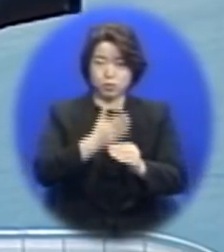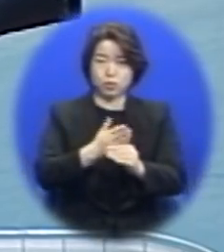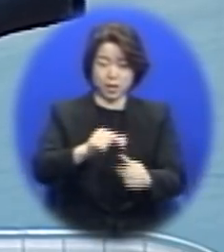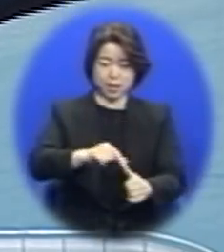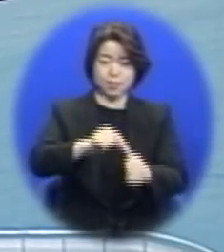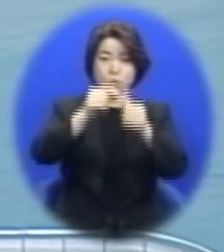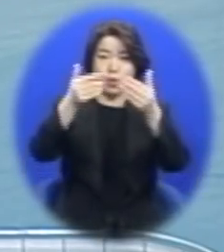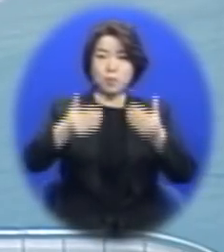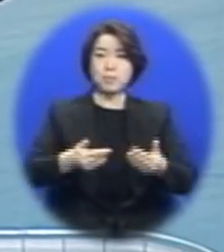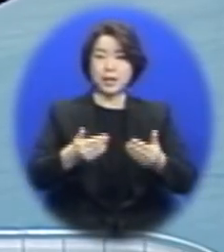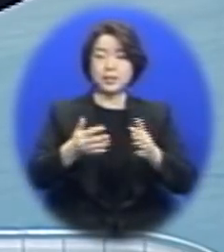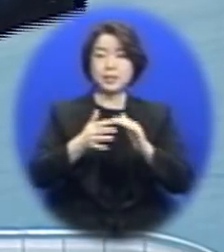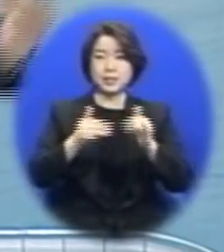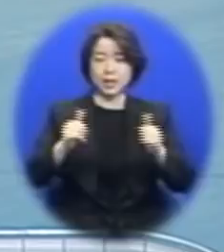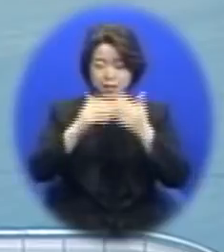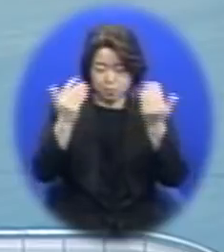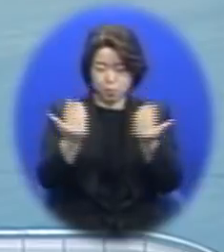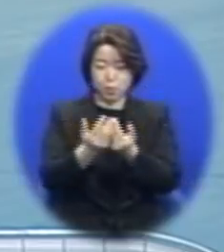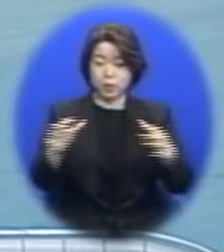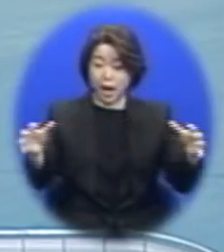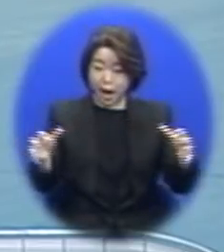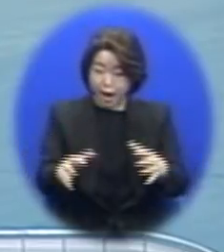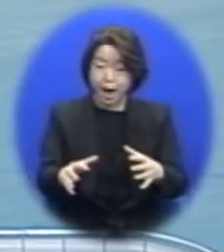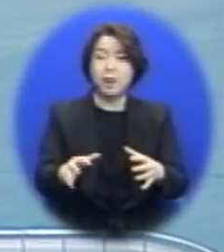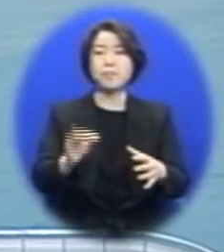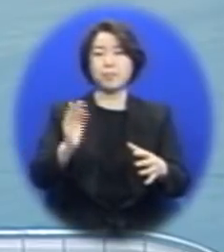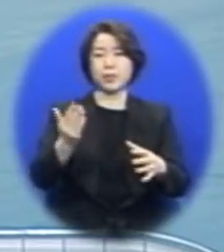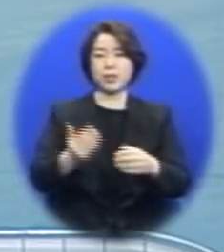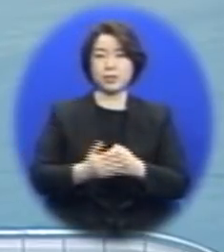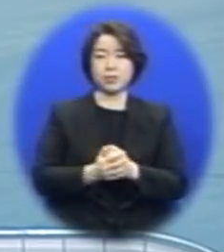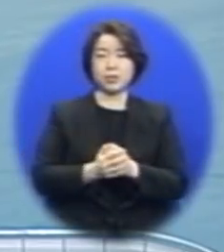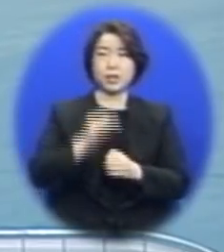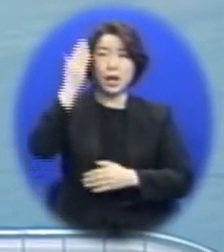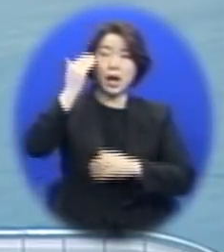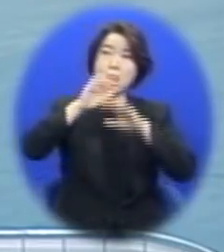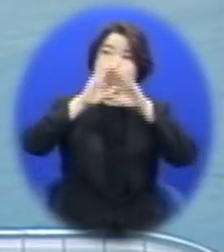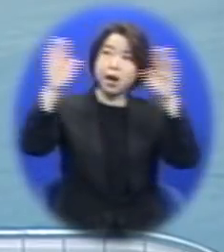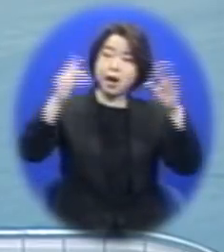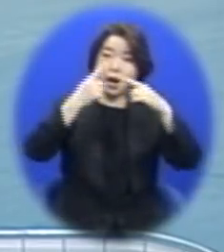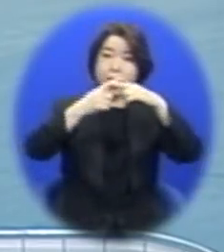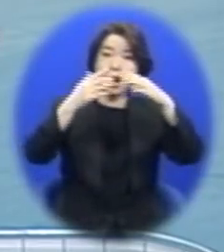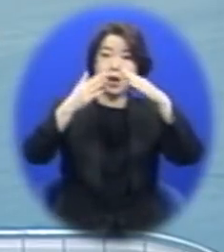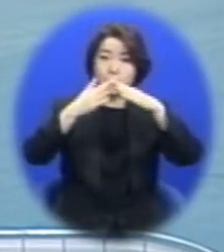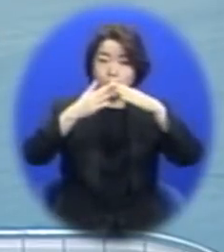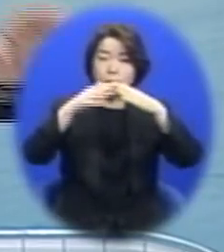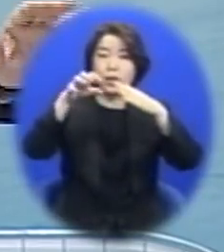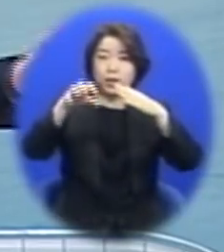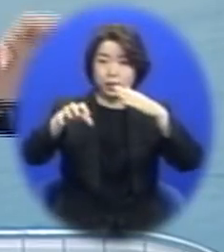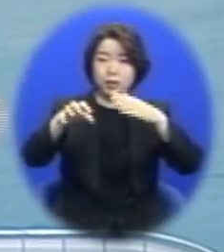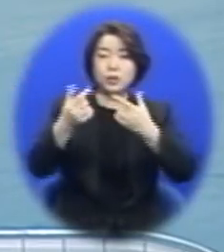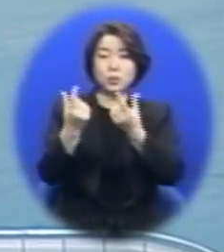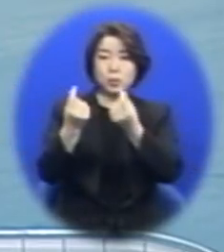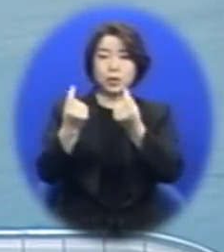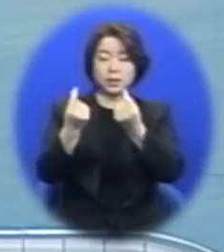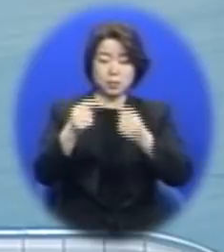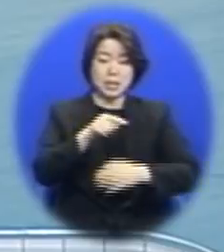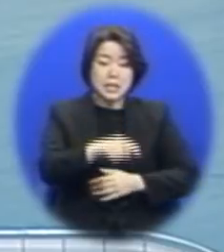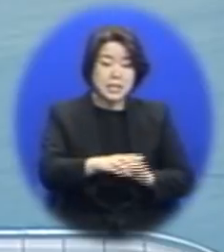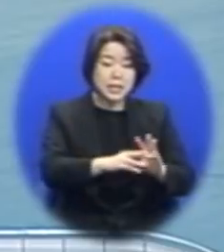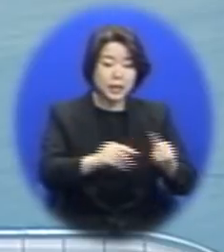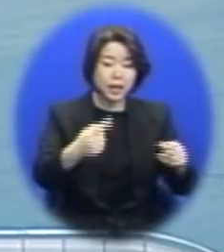성도들이 함께 모인다는 거예요. 그러니까 천상의 교회가 그렇다면 이 땅의 교회도 그리해야 맞죠.